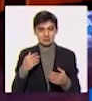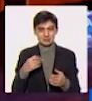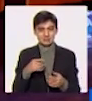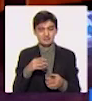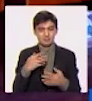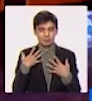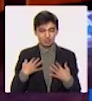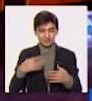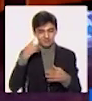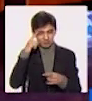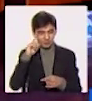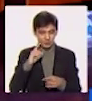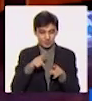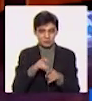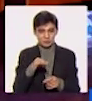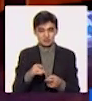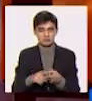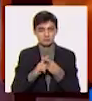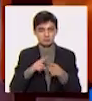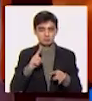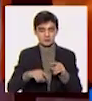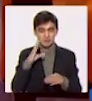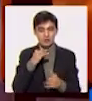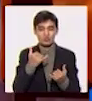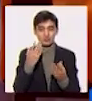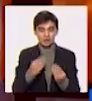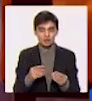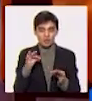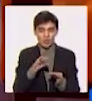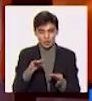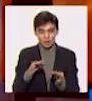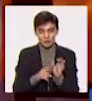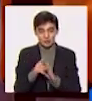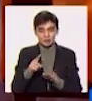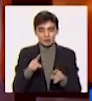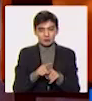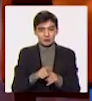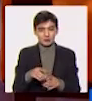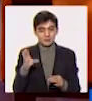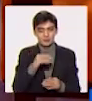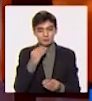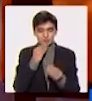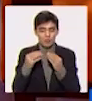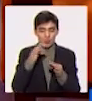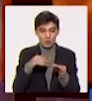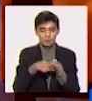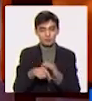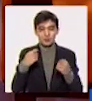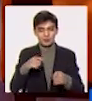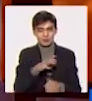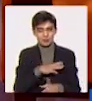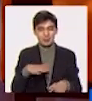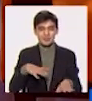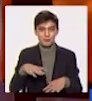қалып келеді. Бүгіннен бастап елімізде жарияланған төтенше жағдайға байланысты тек қана азық түлік өнімдері сатылатын